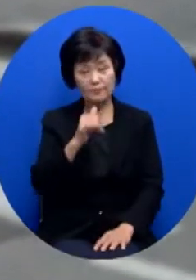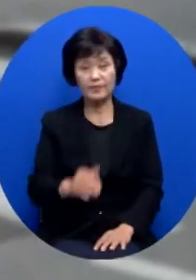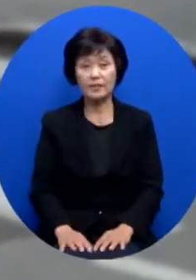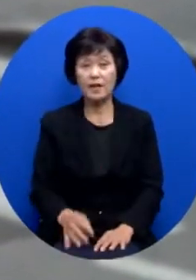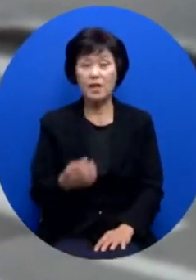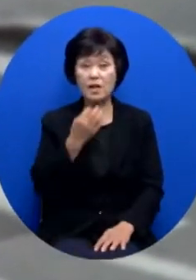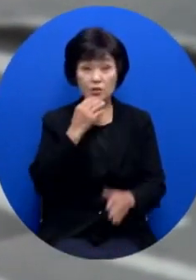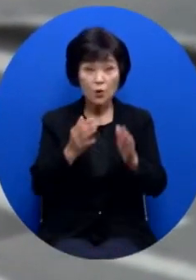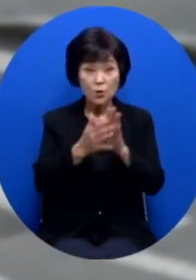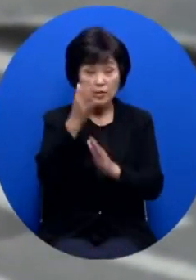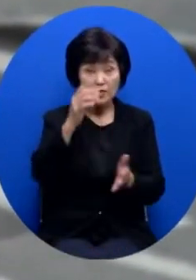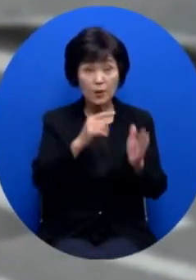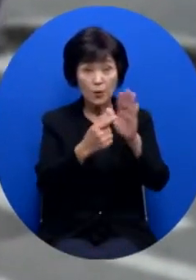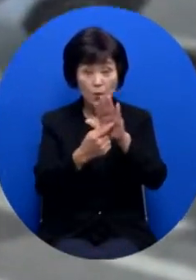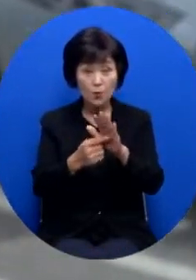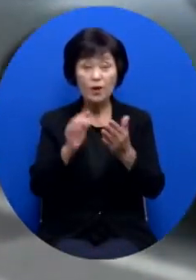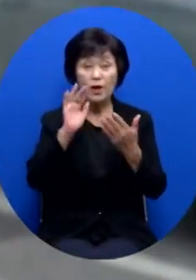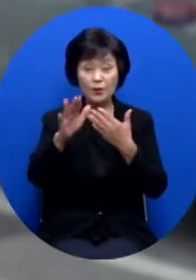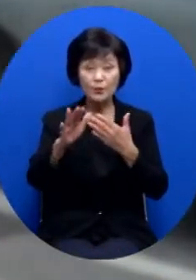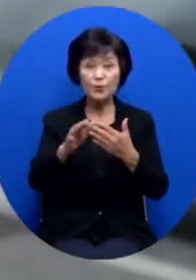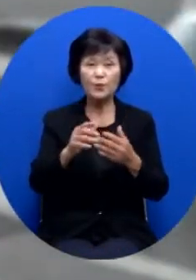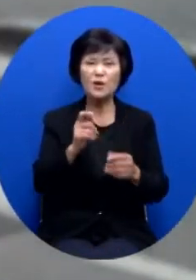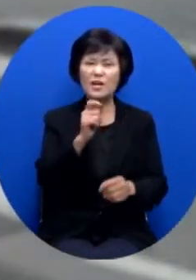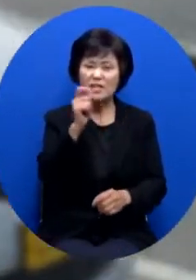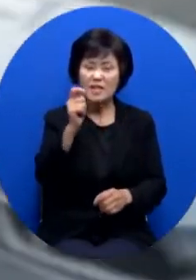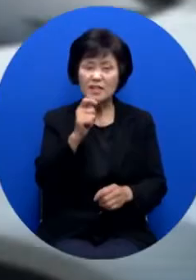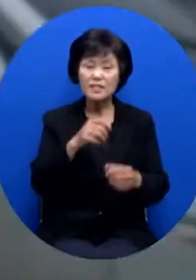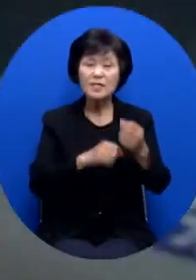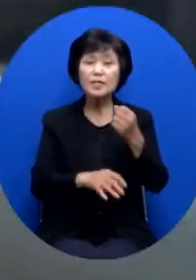공고한 이후 택시 기본요금 인상 관련